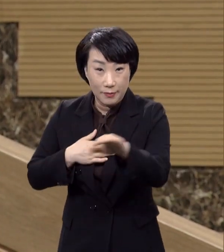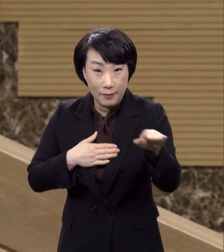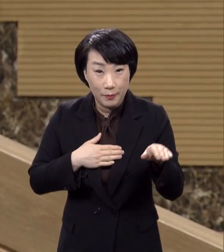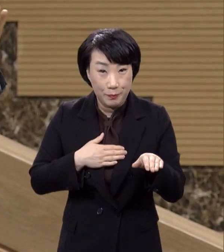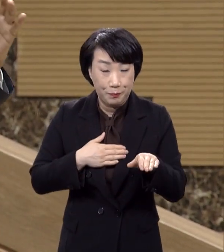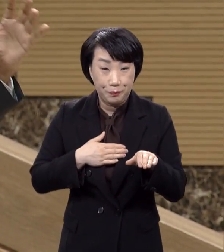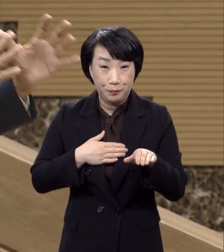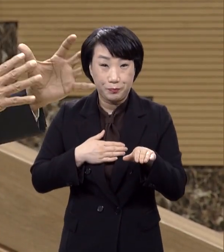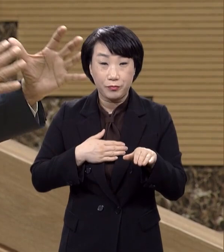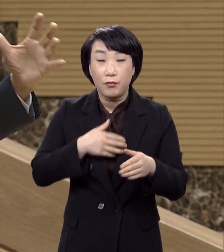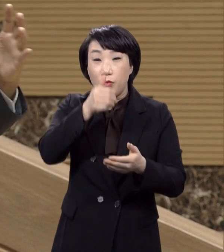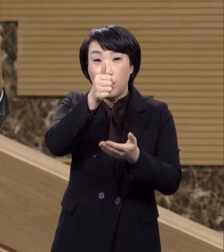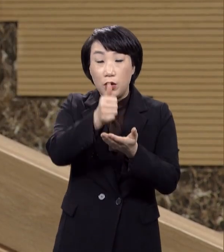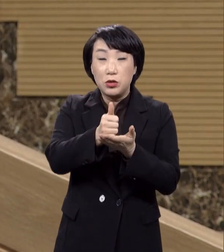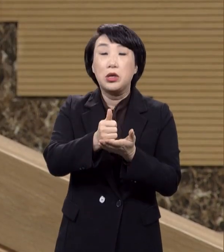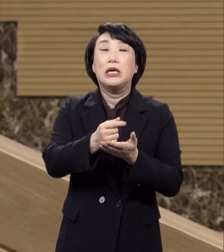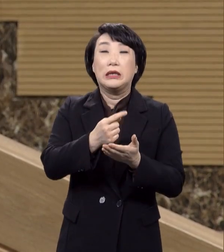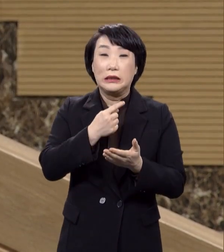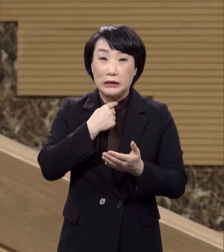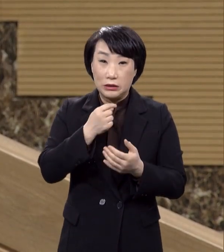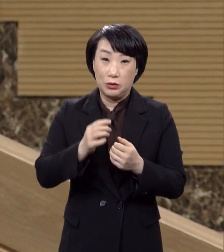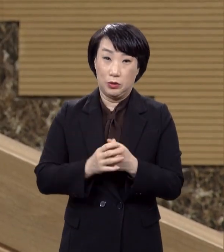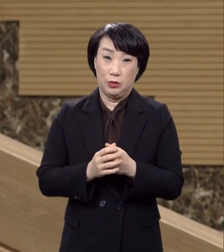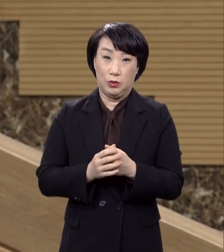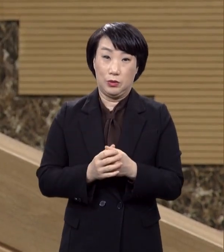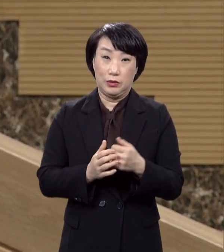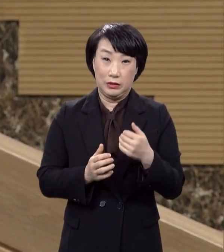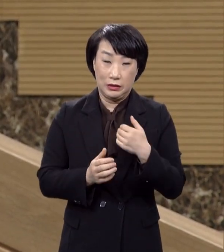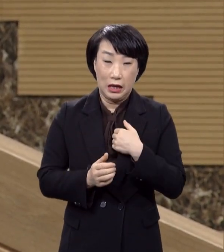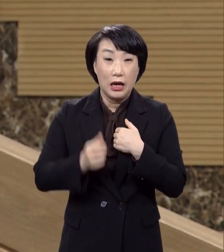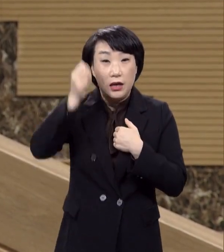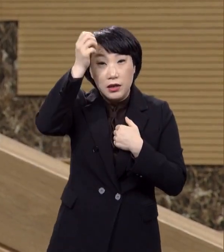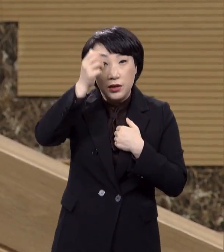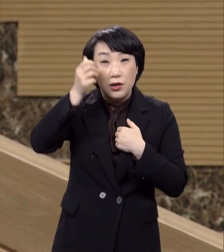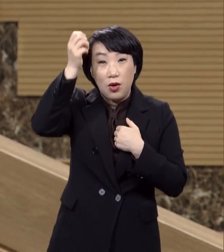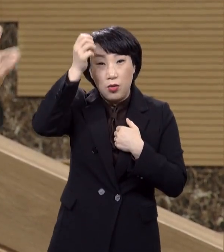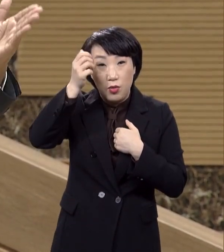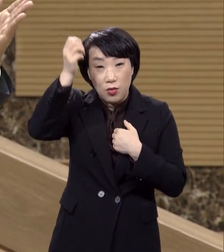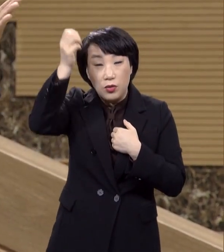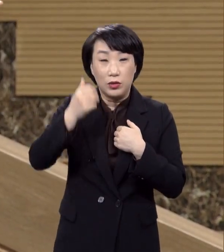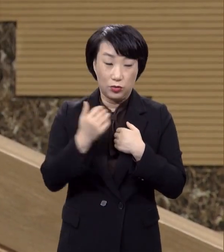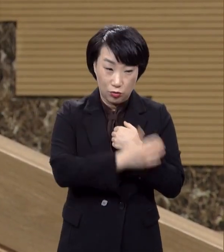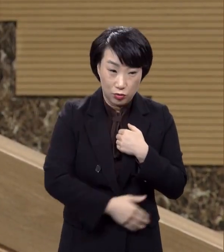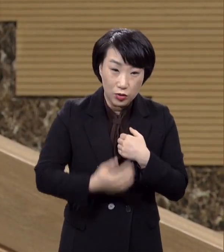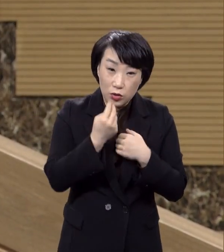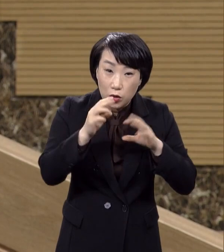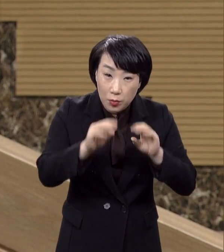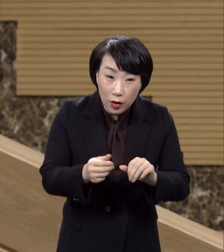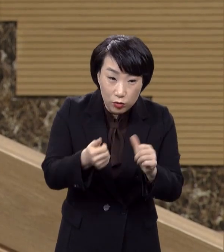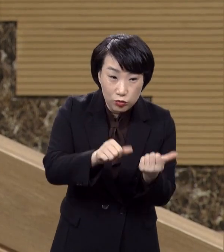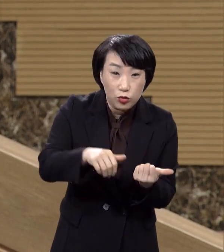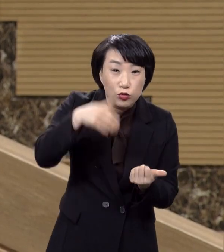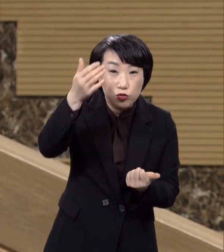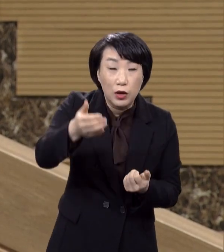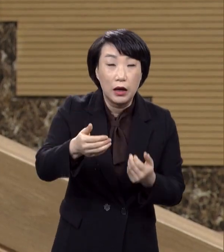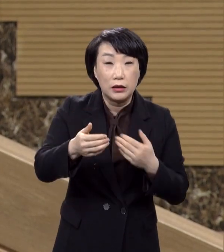인간이 죄를 지어서 내 영혼이 육신이 끝난